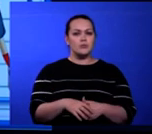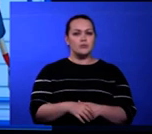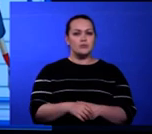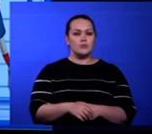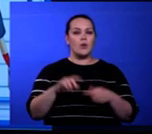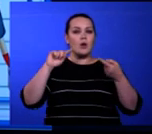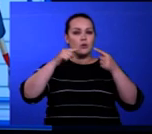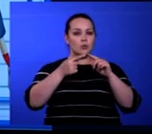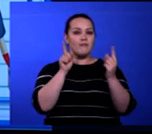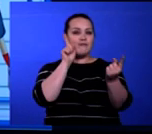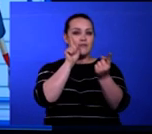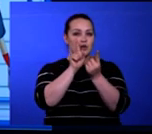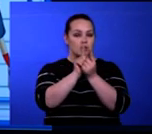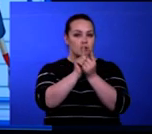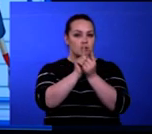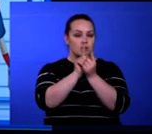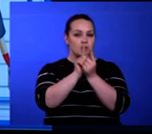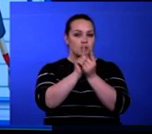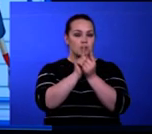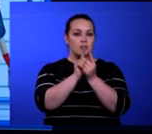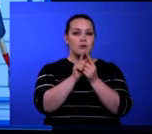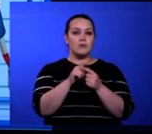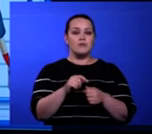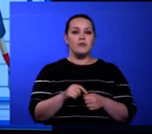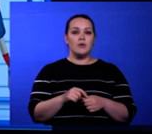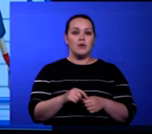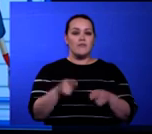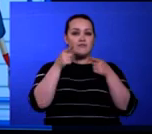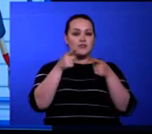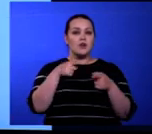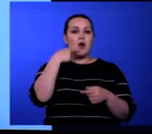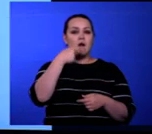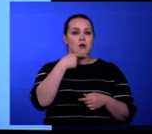Антонимы встречаются в любой части речи.